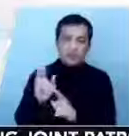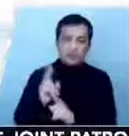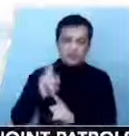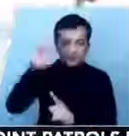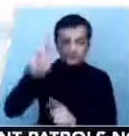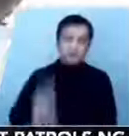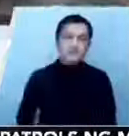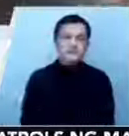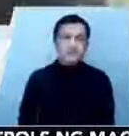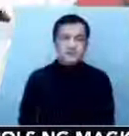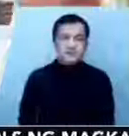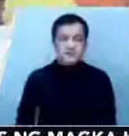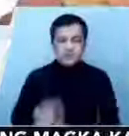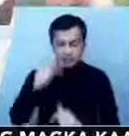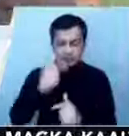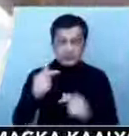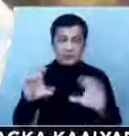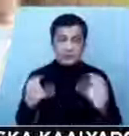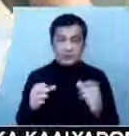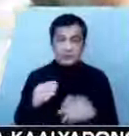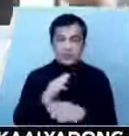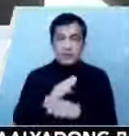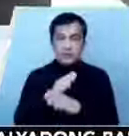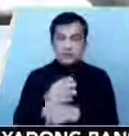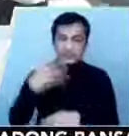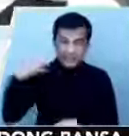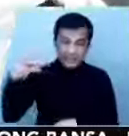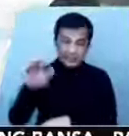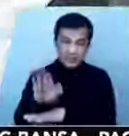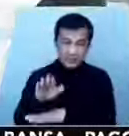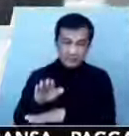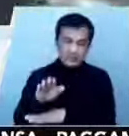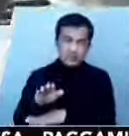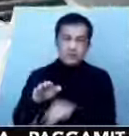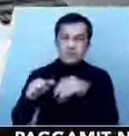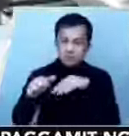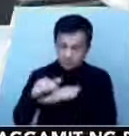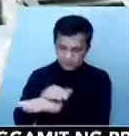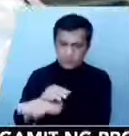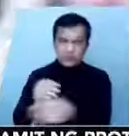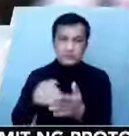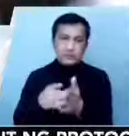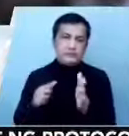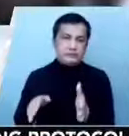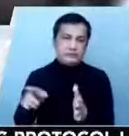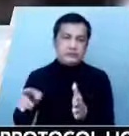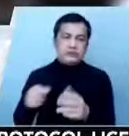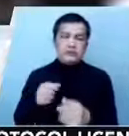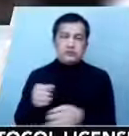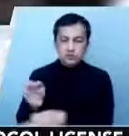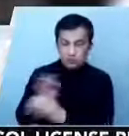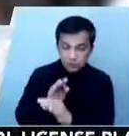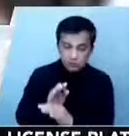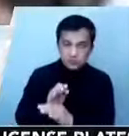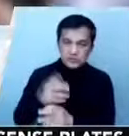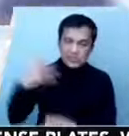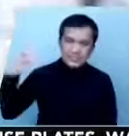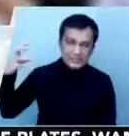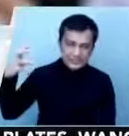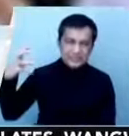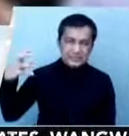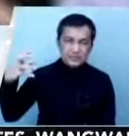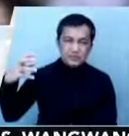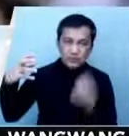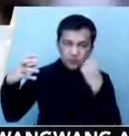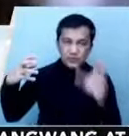kasi ang klase para iwas init sa hapon, susuong pa rin ang mga estudyante at sundo sa init ng uwian, alas 12